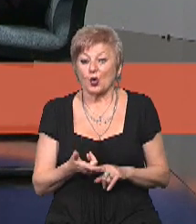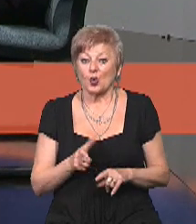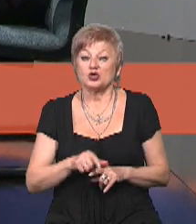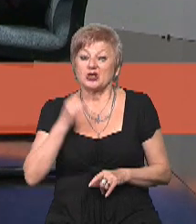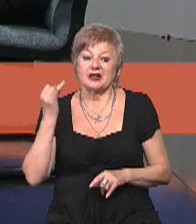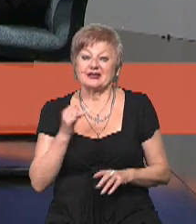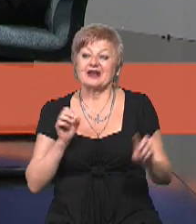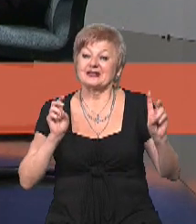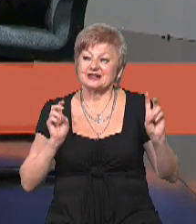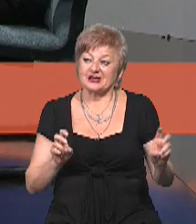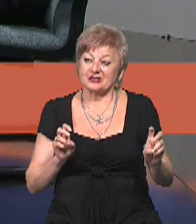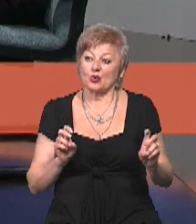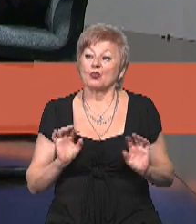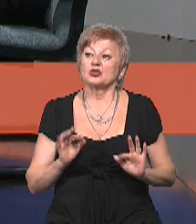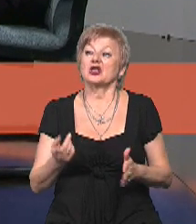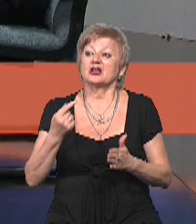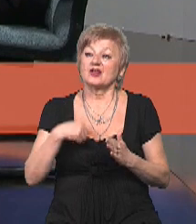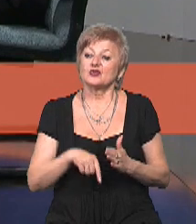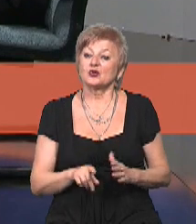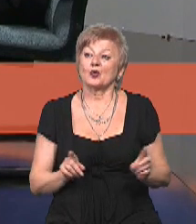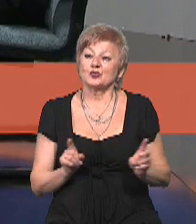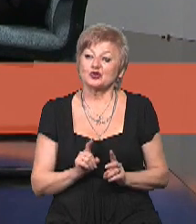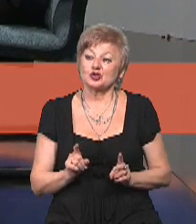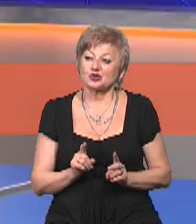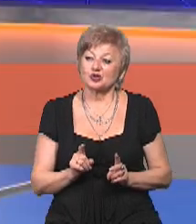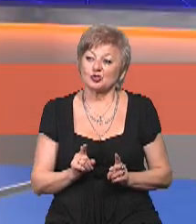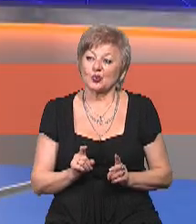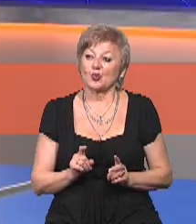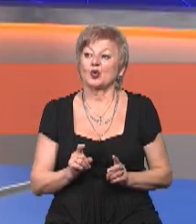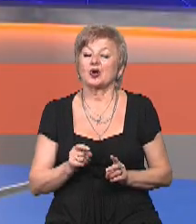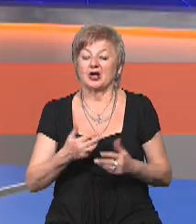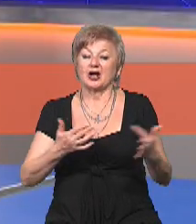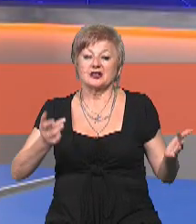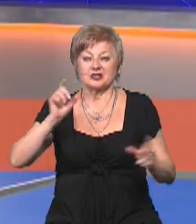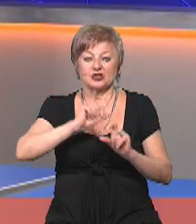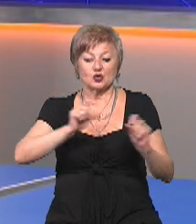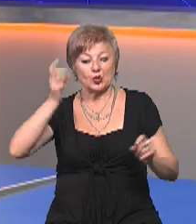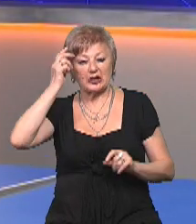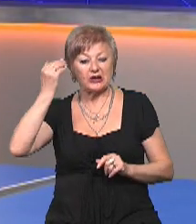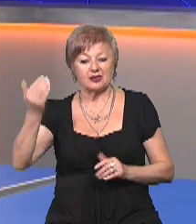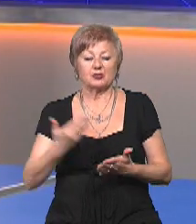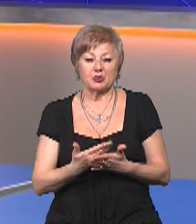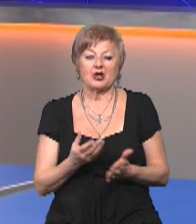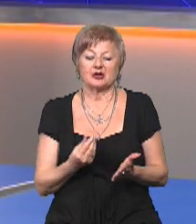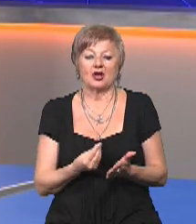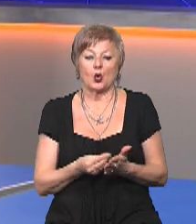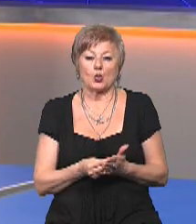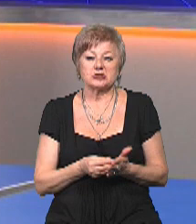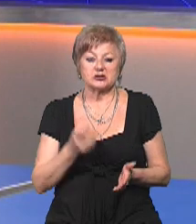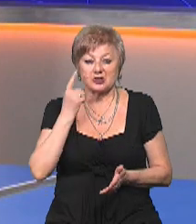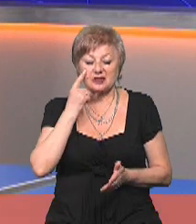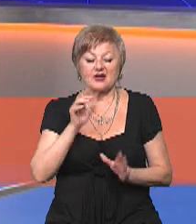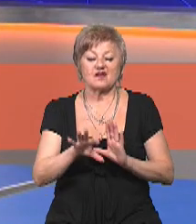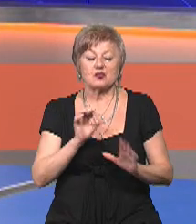цікава тема. Справа в тому, що фінська школа, інші школи, там система оцінювання вибирає кожен